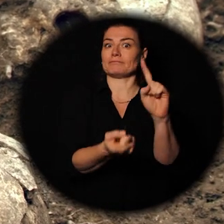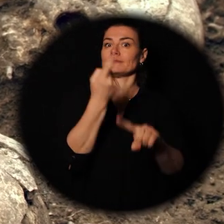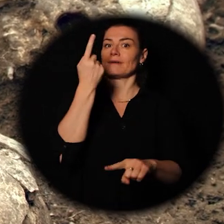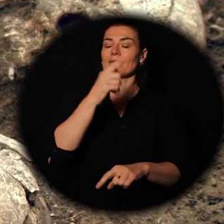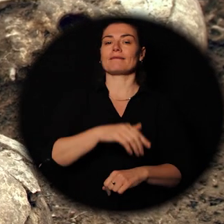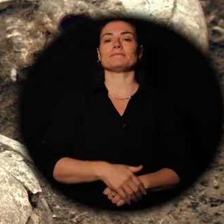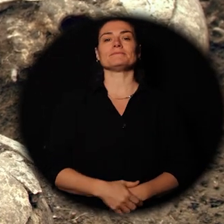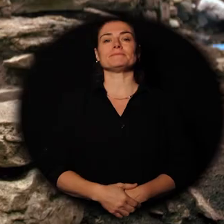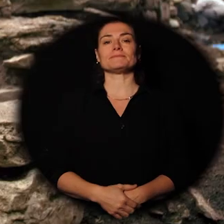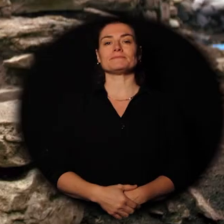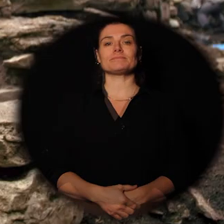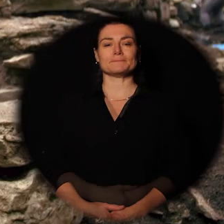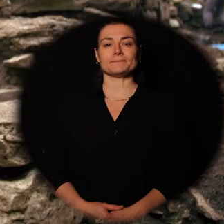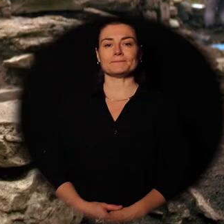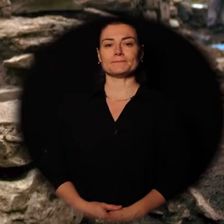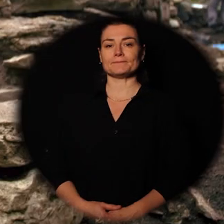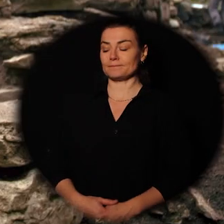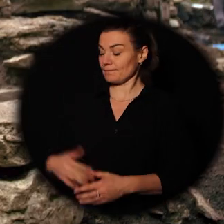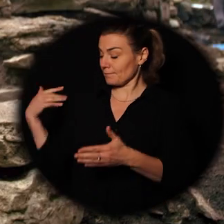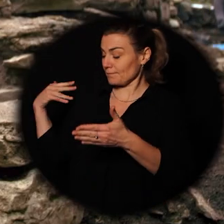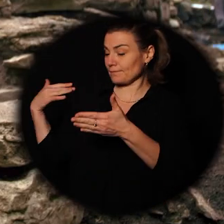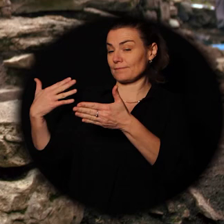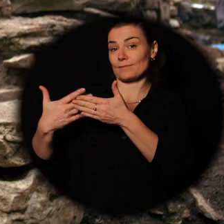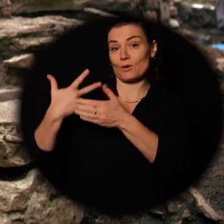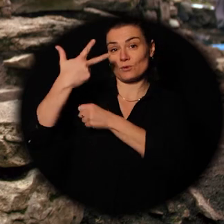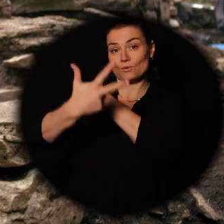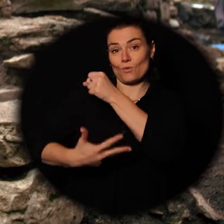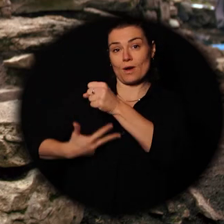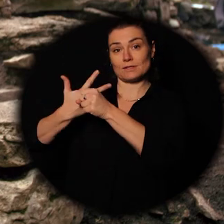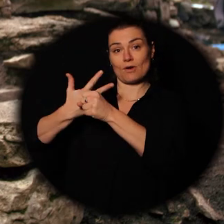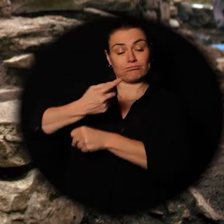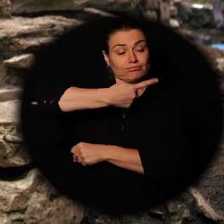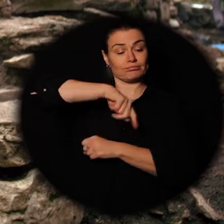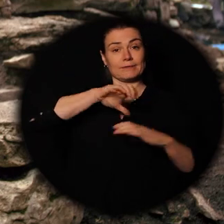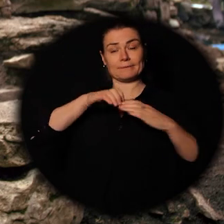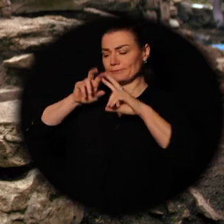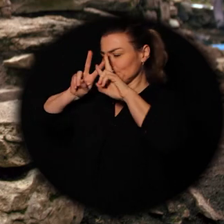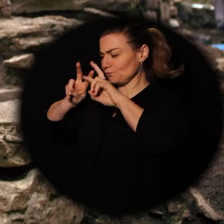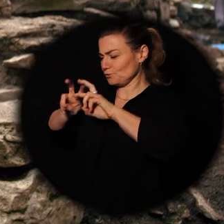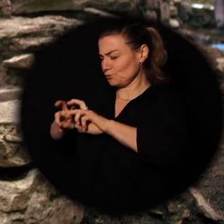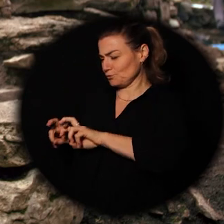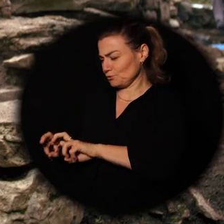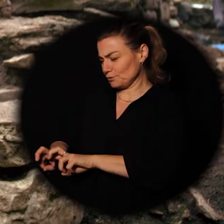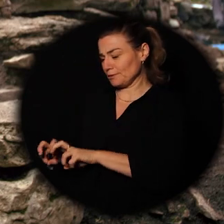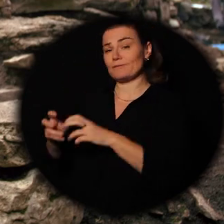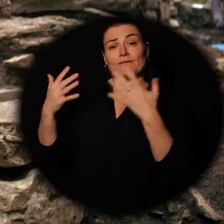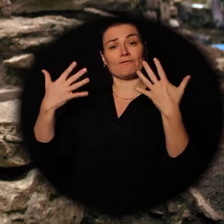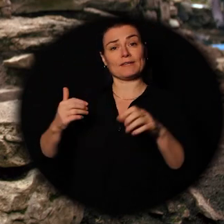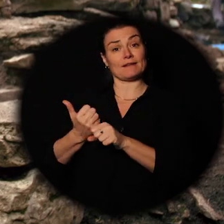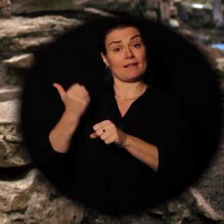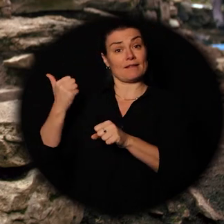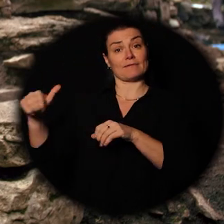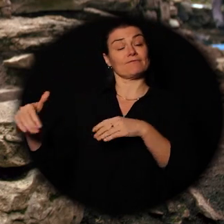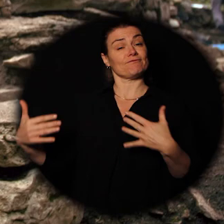On a terminé une phase de fouille pluriannuelle de 3 ans qui s'est achevée l'année dernière